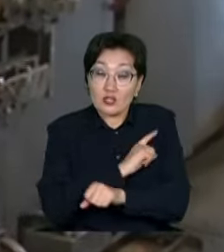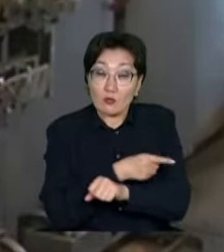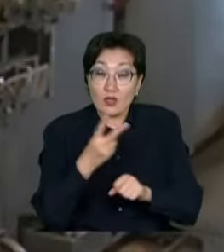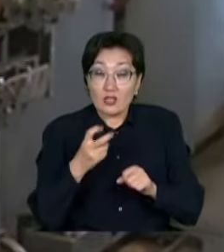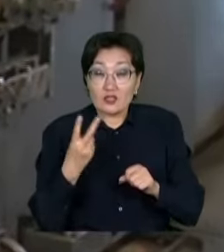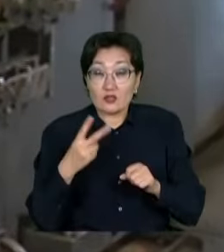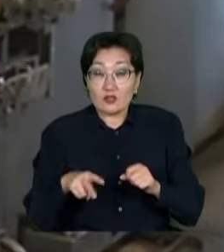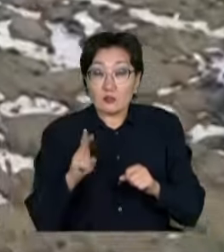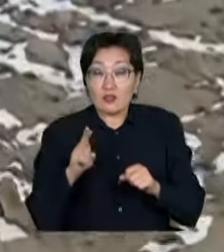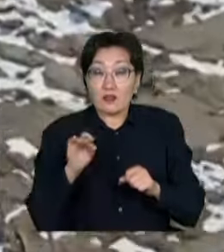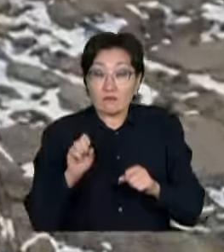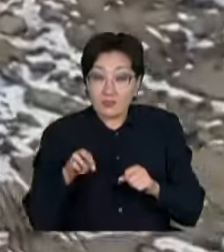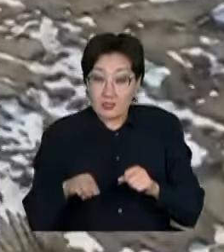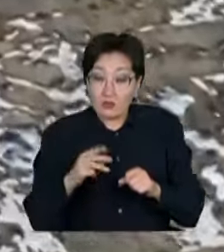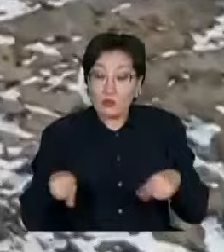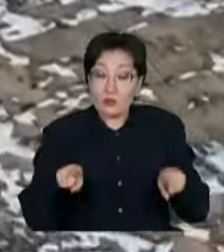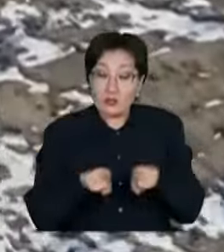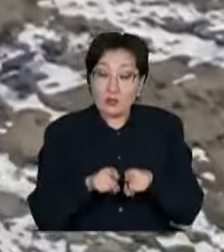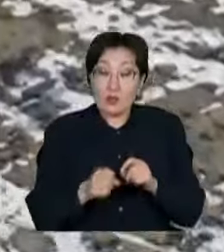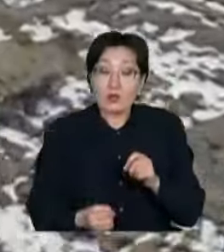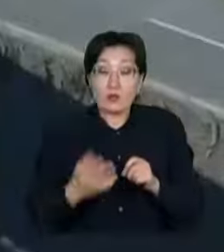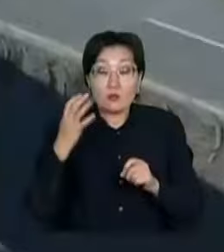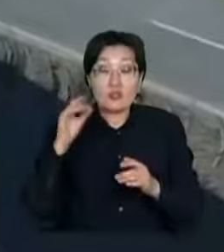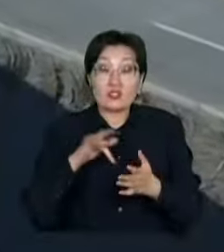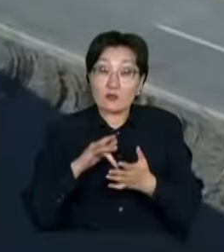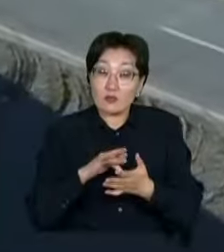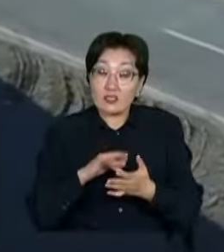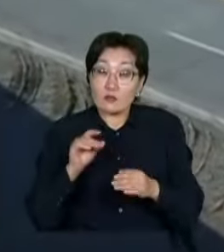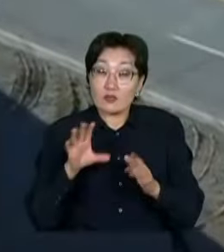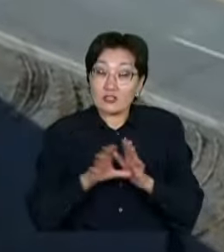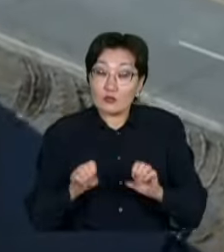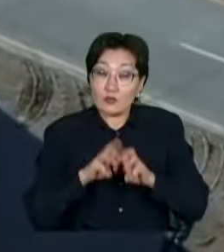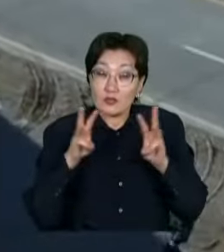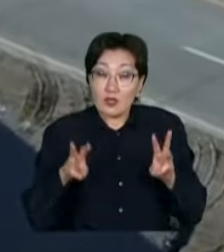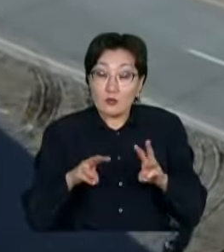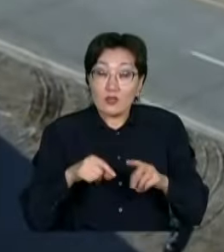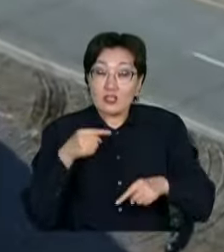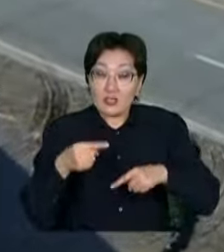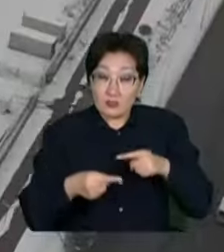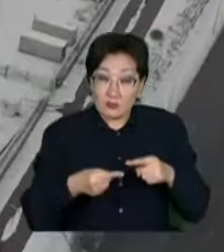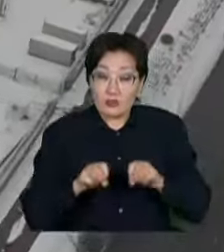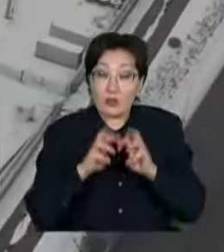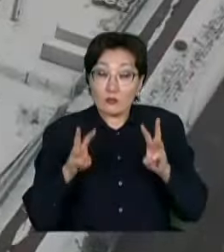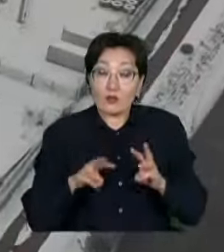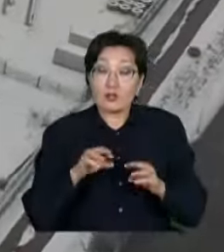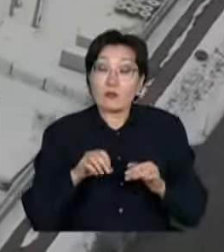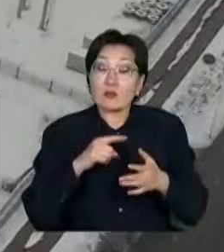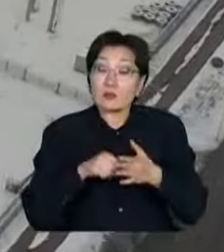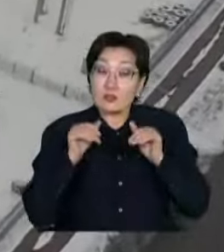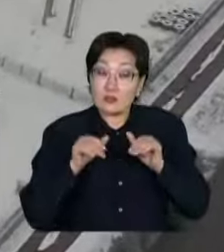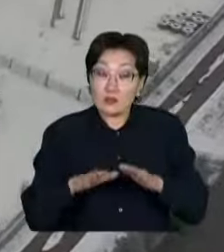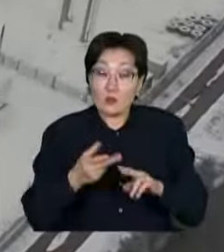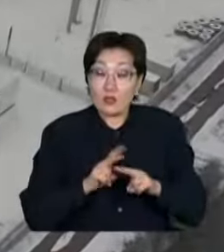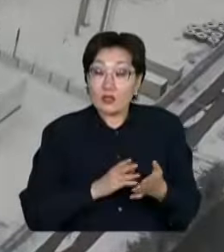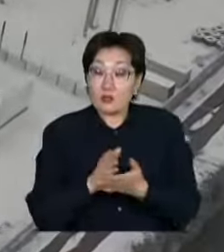220 киловаттты құрайды. Осылайша мұнайлы Астанадағы тұрақты энергиямен қамту түйткілі шешімін тапты. Бұл бағыттағы жұмыстар әлі